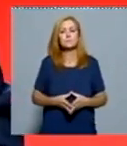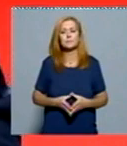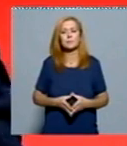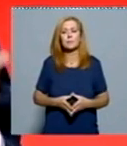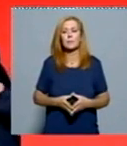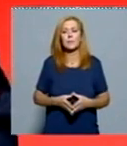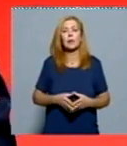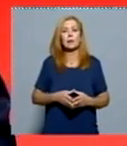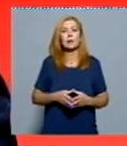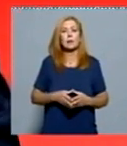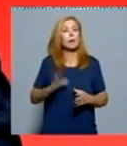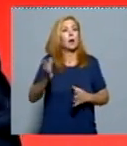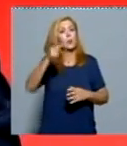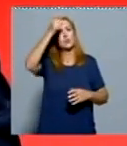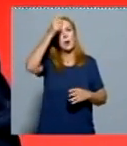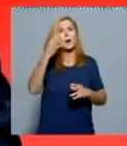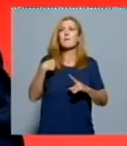μιας χώρας που θέλει το διάλογο,